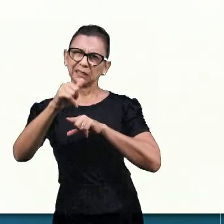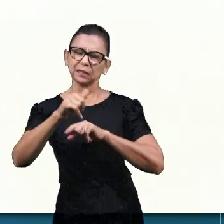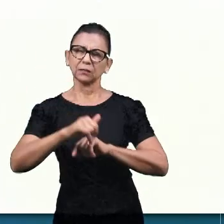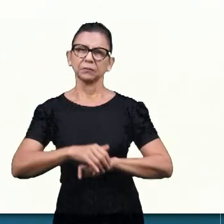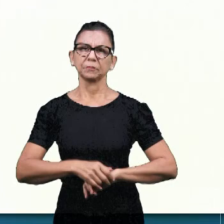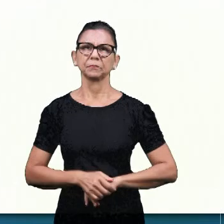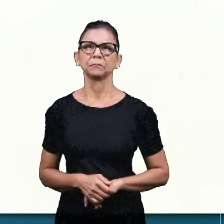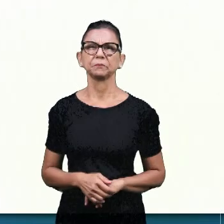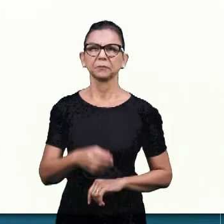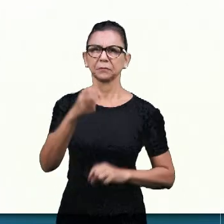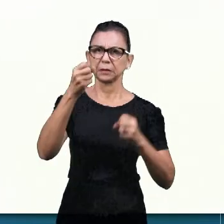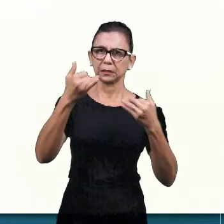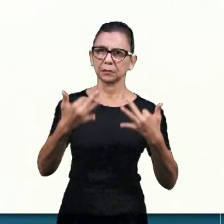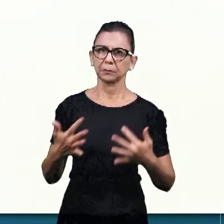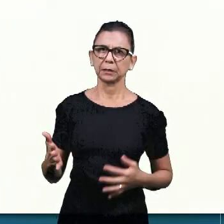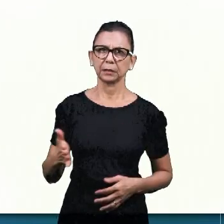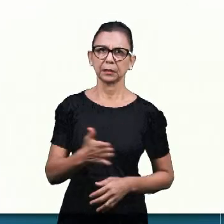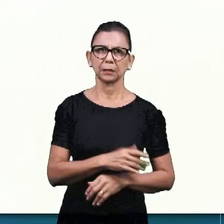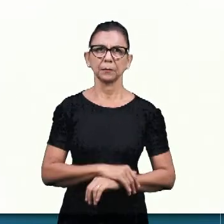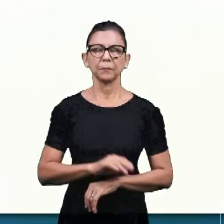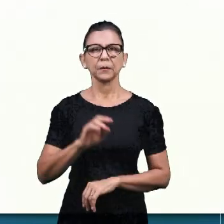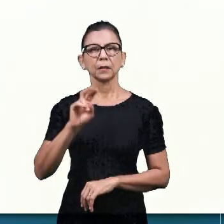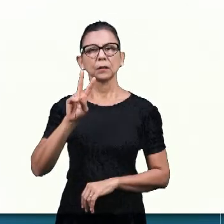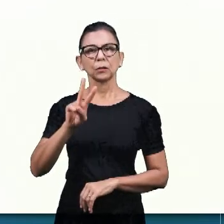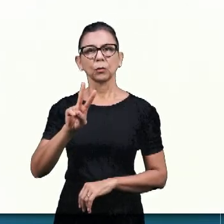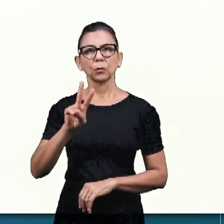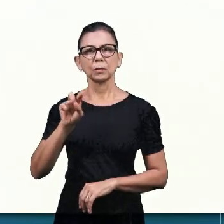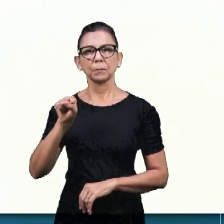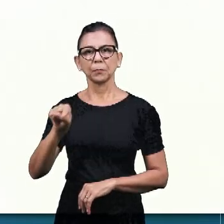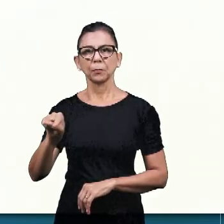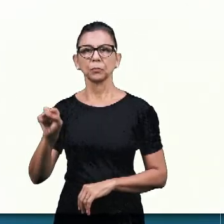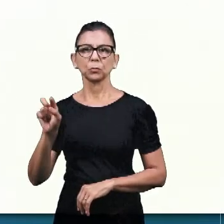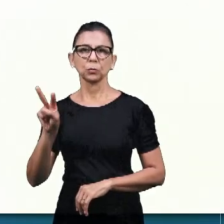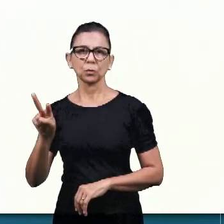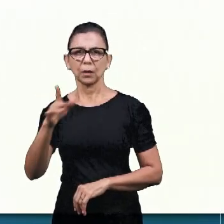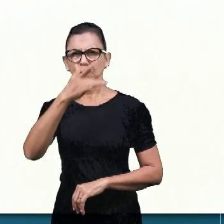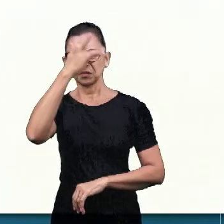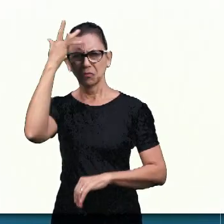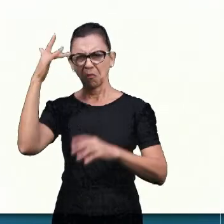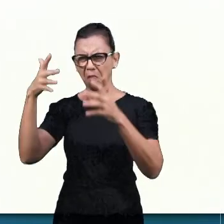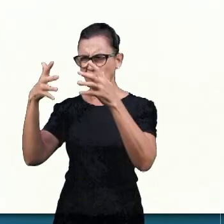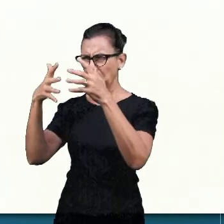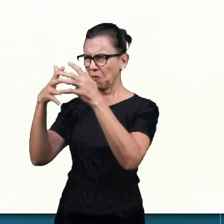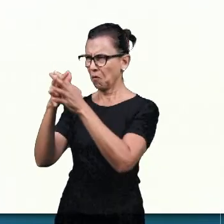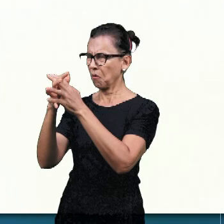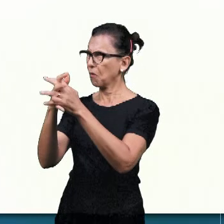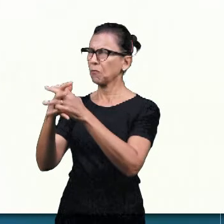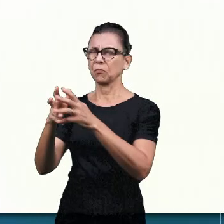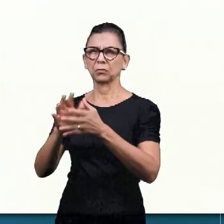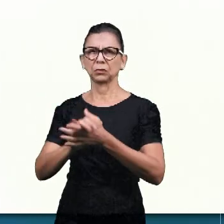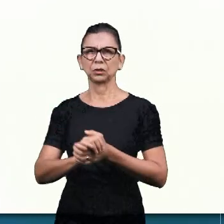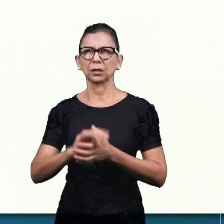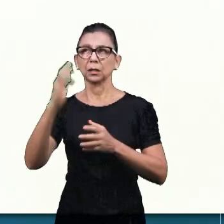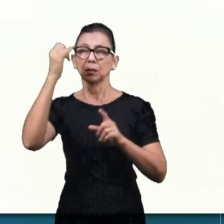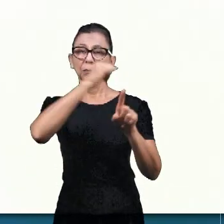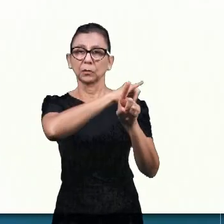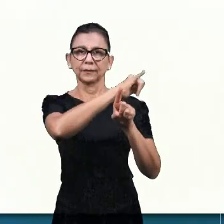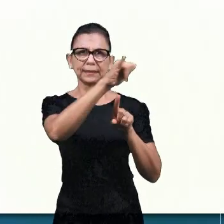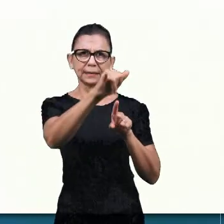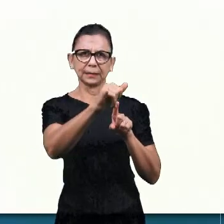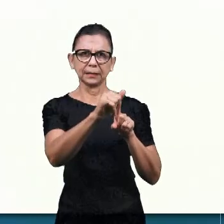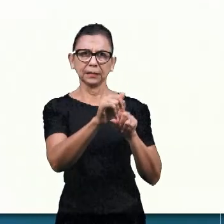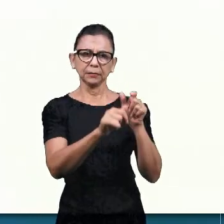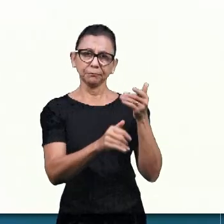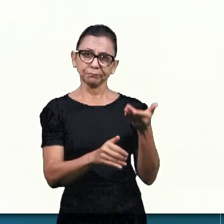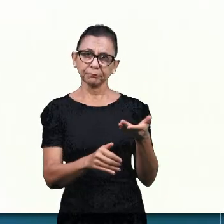2.2. Celui qui confond prophétie avec le fait de deviner est baptisé avec le Saint-Esprit,